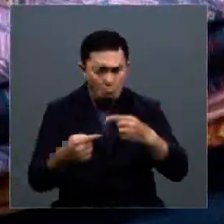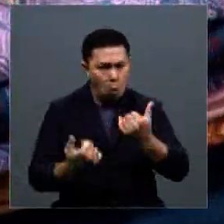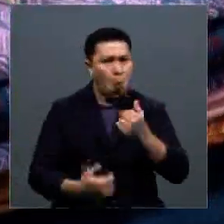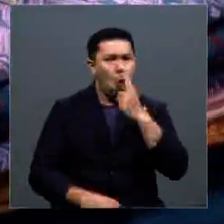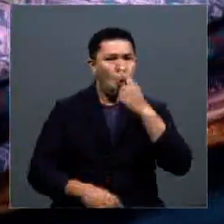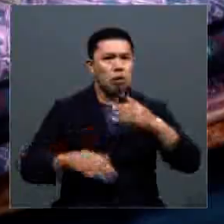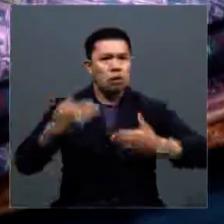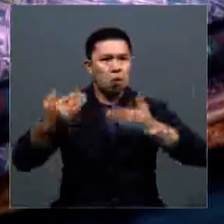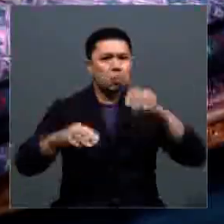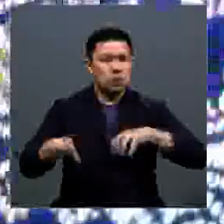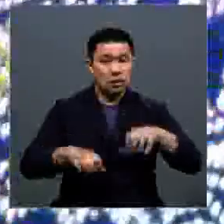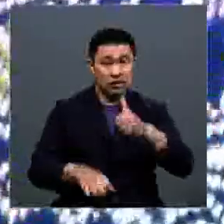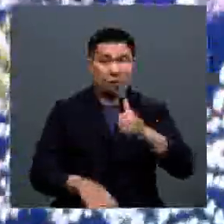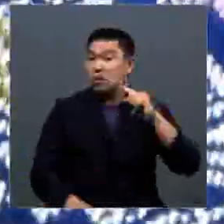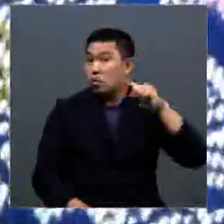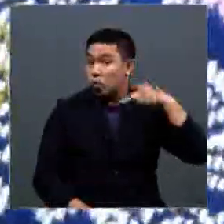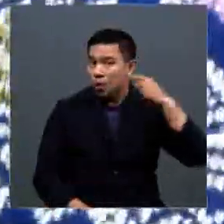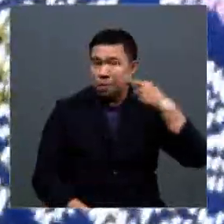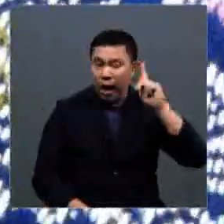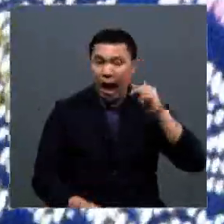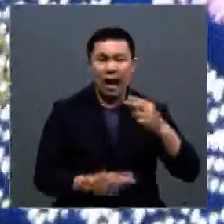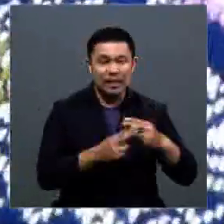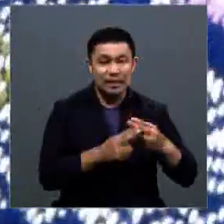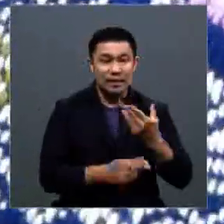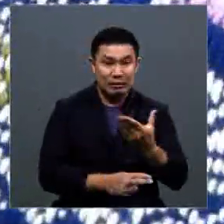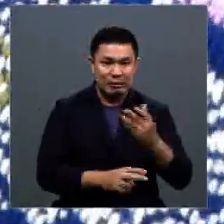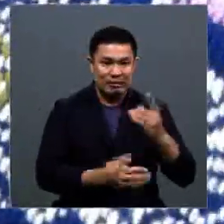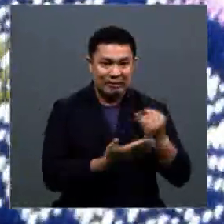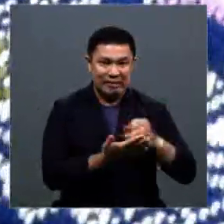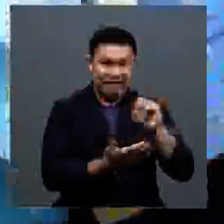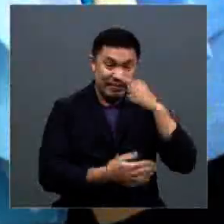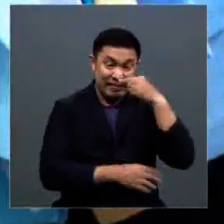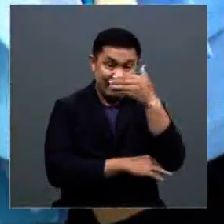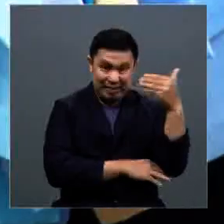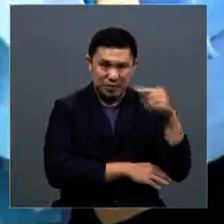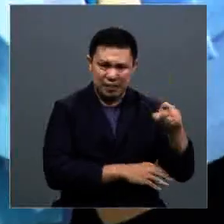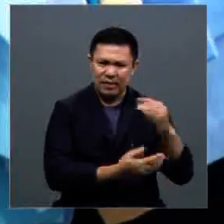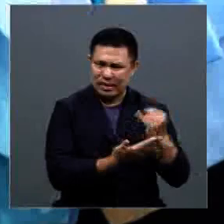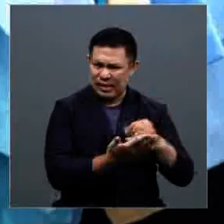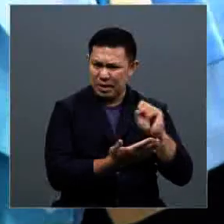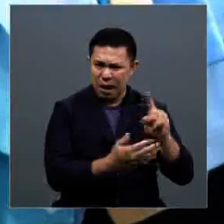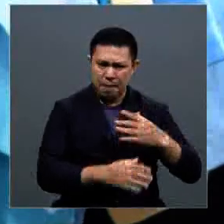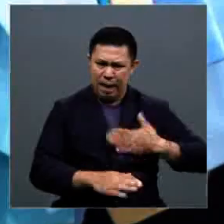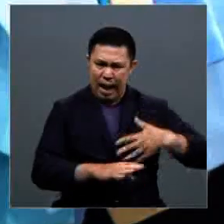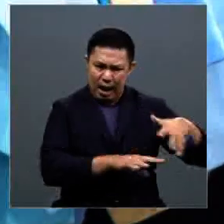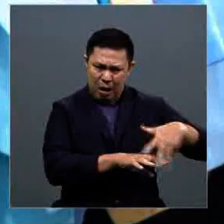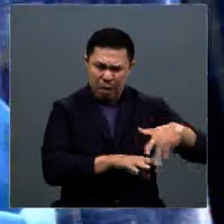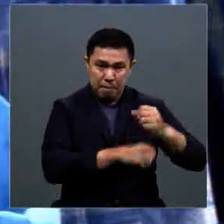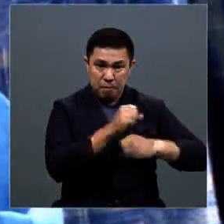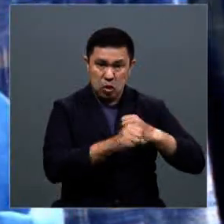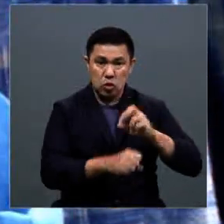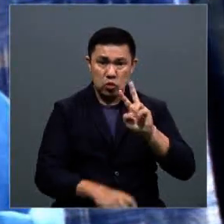านที่ดีอย่างป้าประนอมทาแปงศิลปินแห่งชาติสาขาประณีตศิลป์ศิลปะการทอผ้าพุทธศักรา